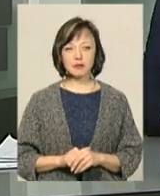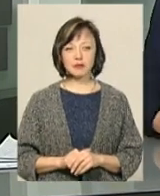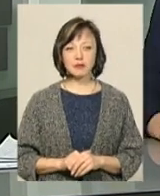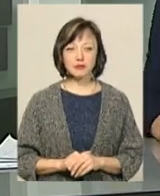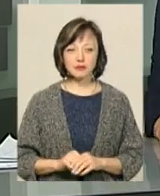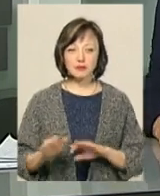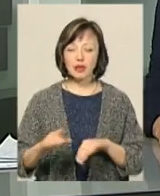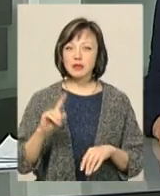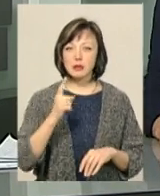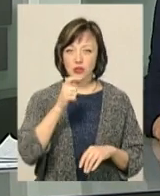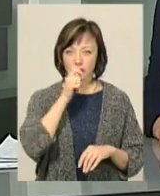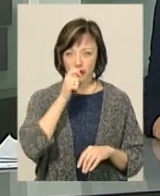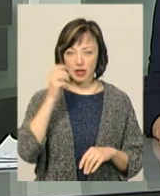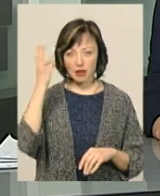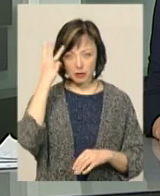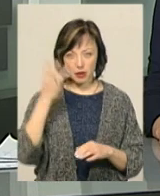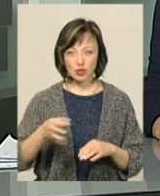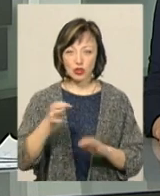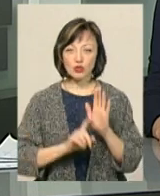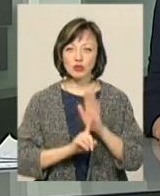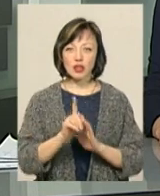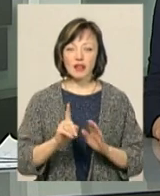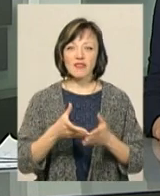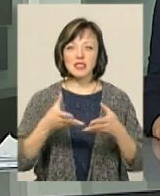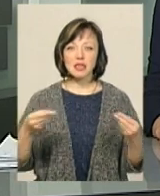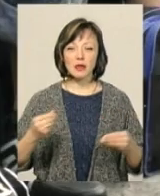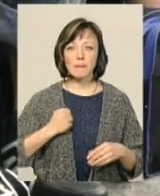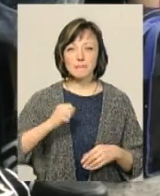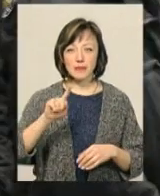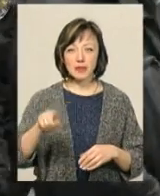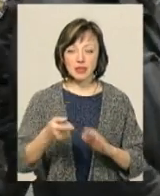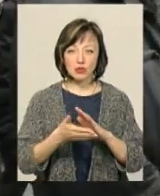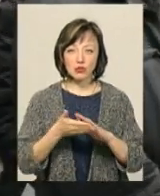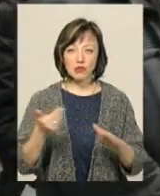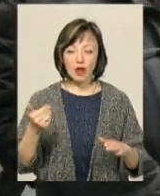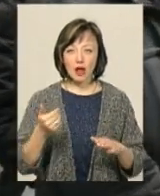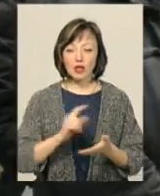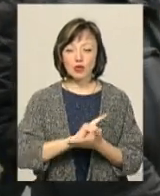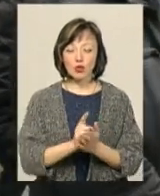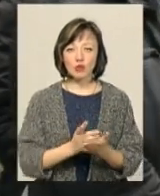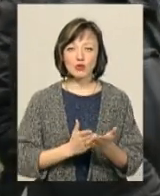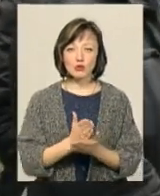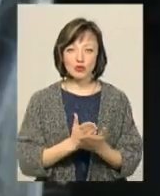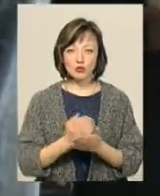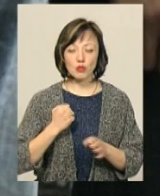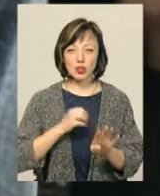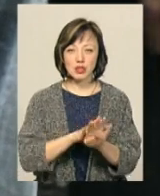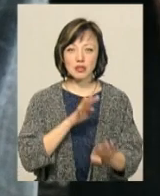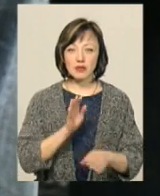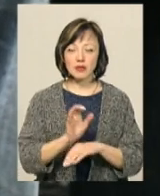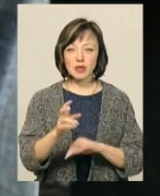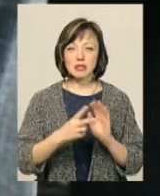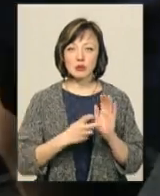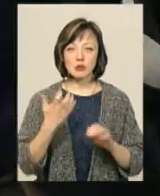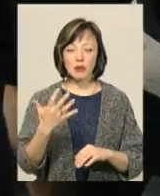З 1 квітня на Хмельниччині розпочинається весняний призов. На строкову службу до лав Збройних сил та інших військових формувань відправлять